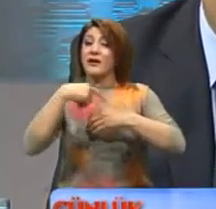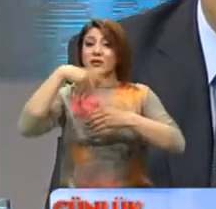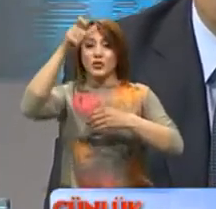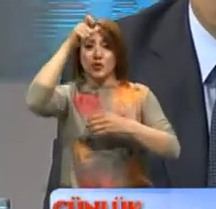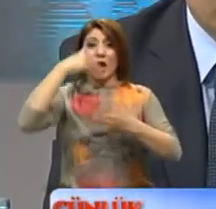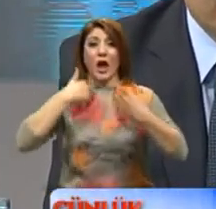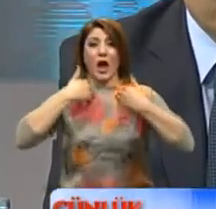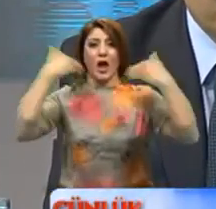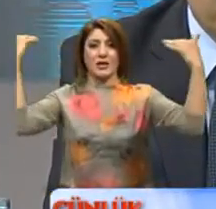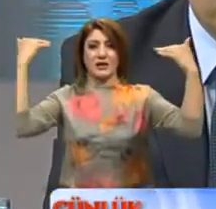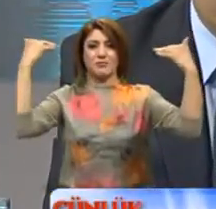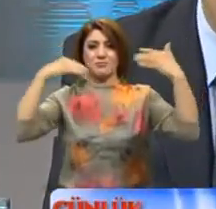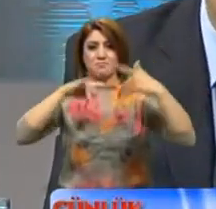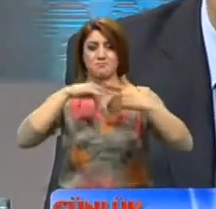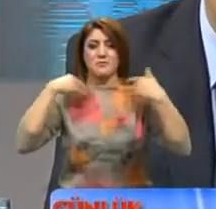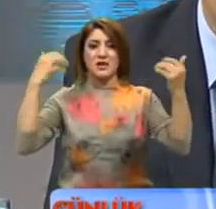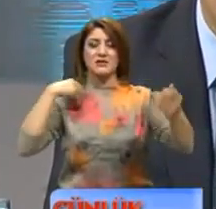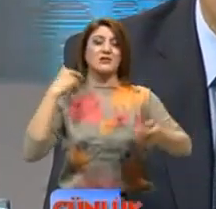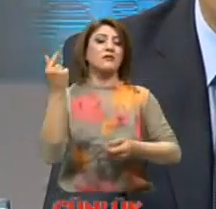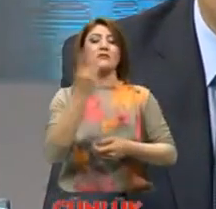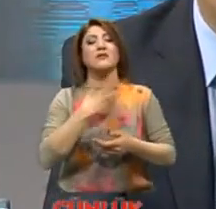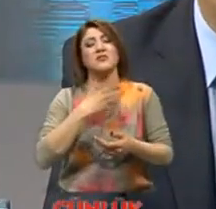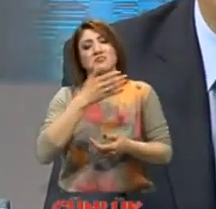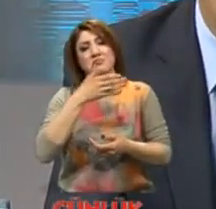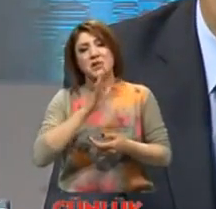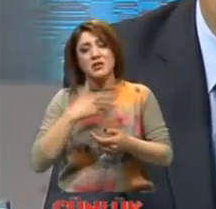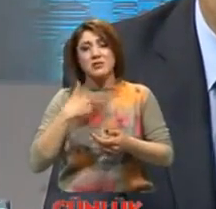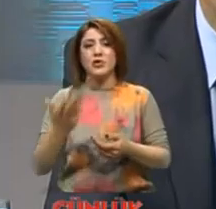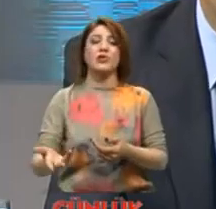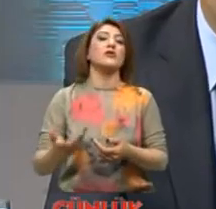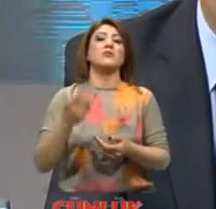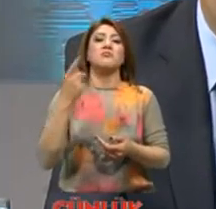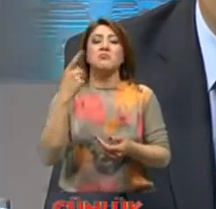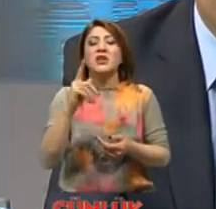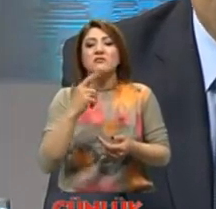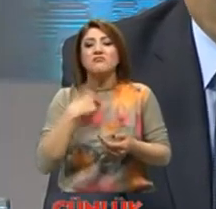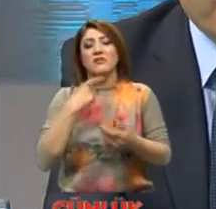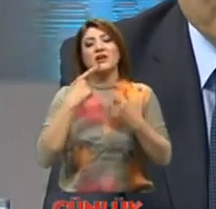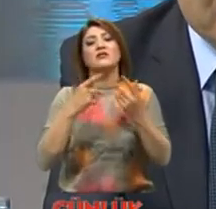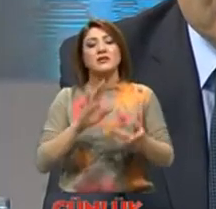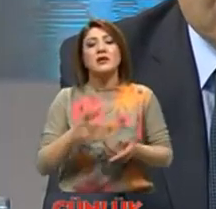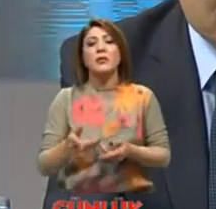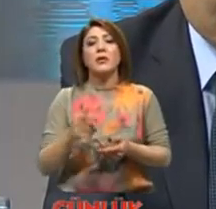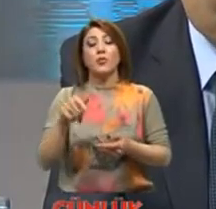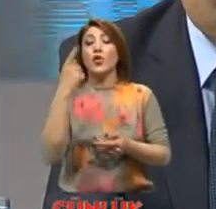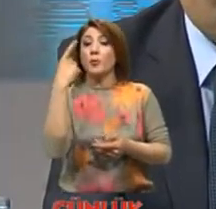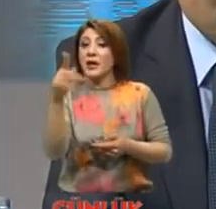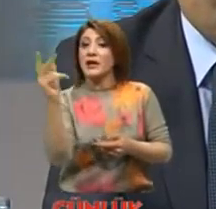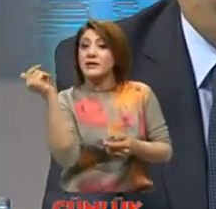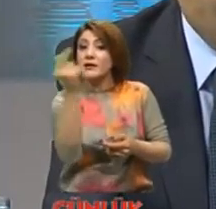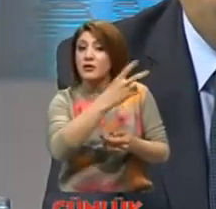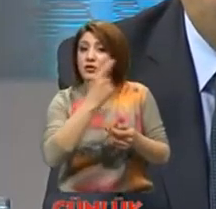hakim sayısı kaç kişi alacaklar? 1000 kişi. 1001 yapamam. Doktor 1000 kişi olacaksa 1001 yapamam. Ama o 1000 kişinin